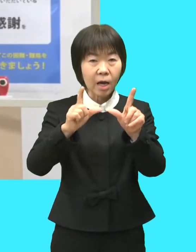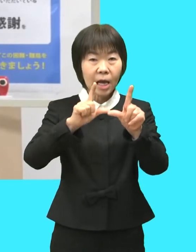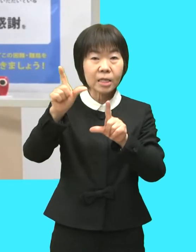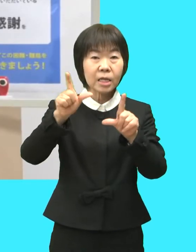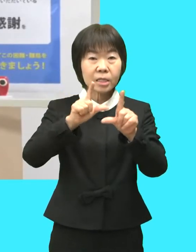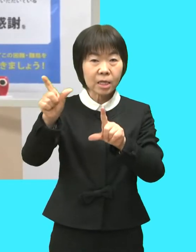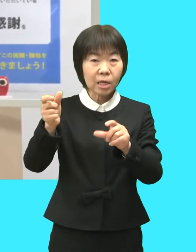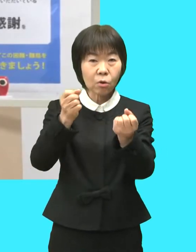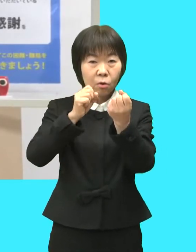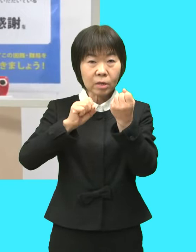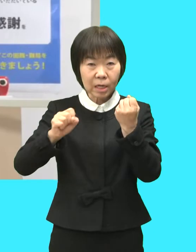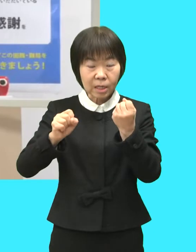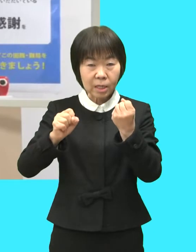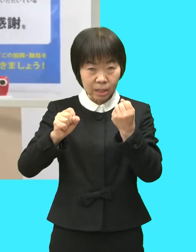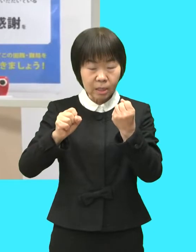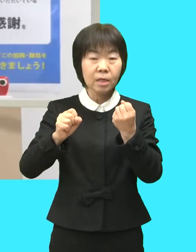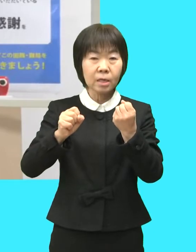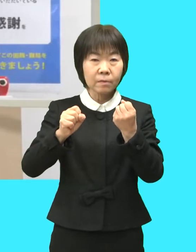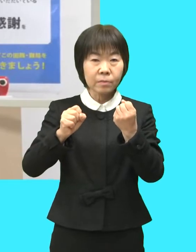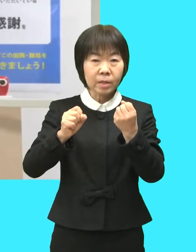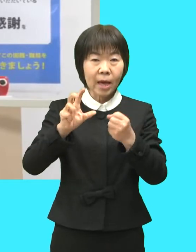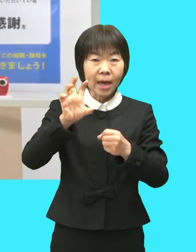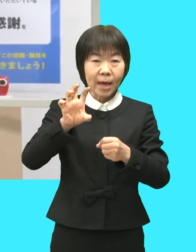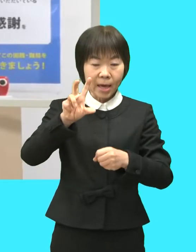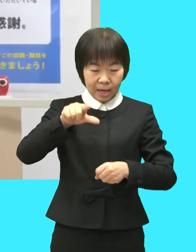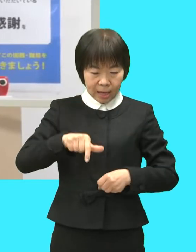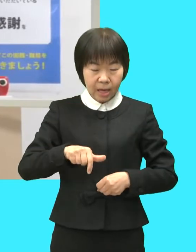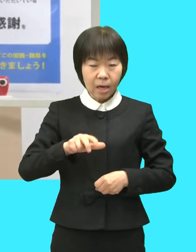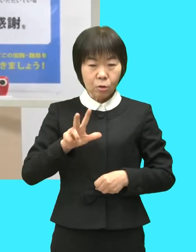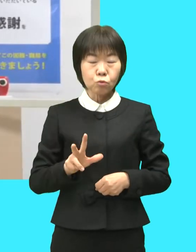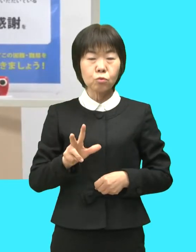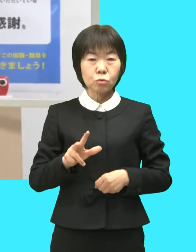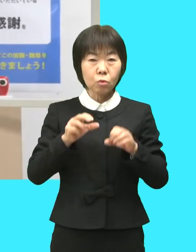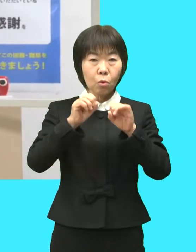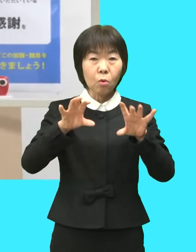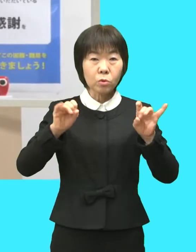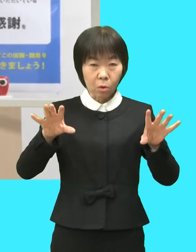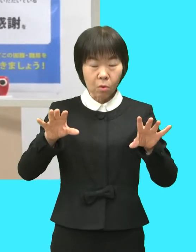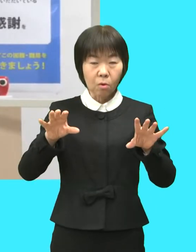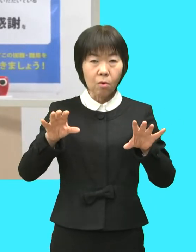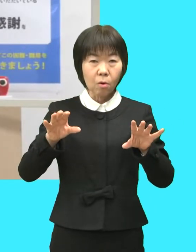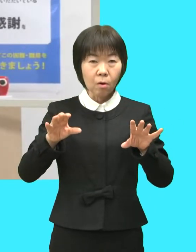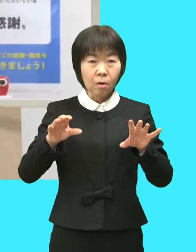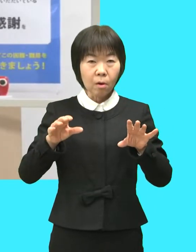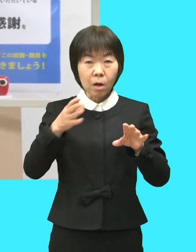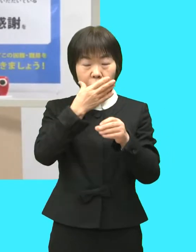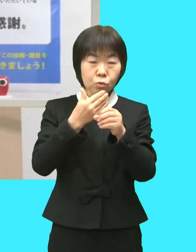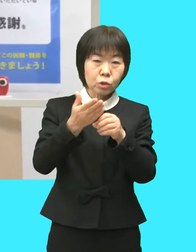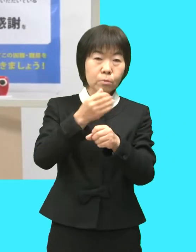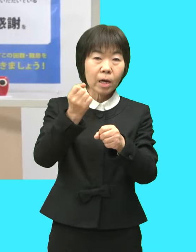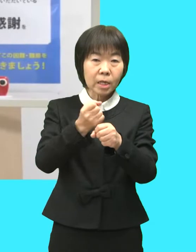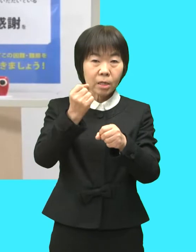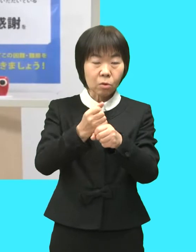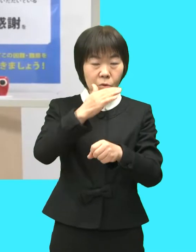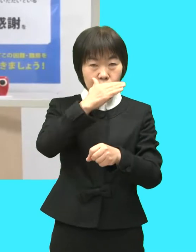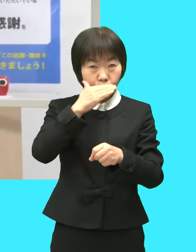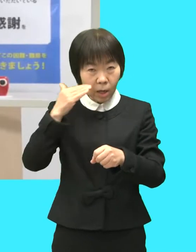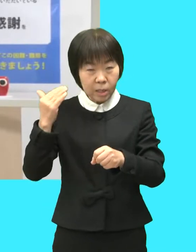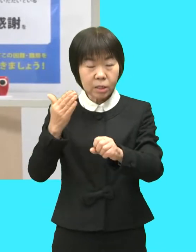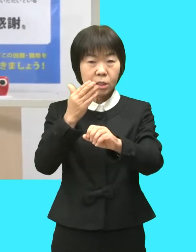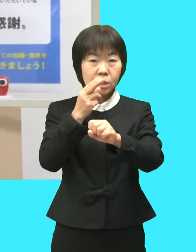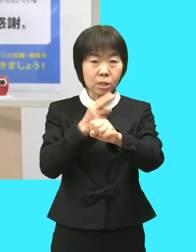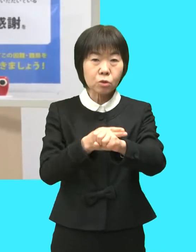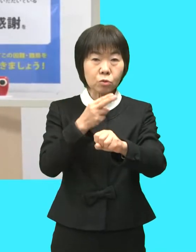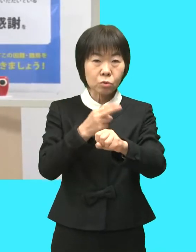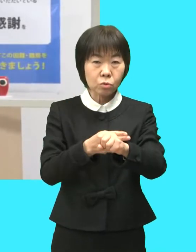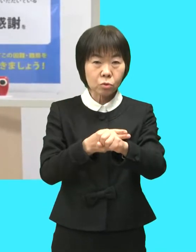NHK 連続テレビ小説エールの放送、メイドイン福島の優れた技術